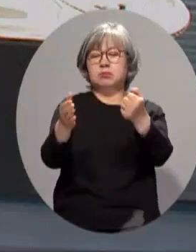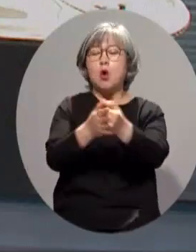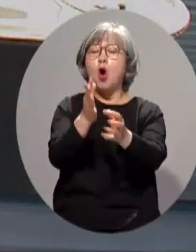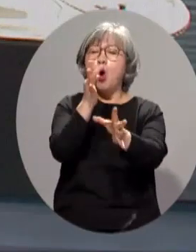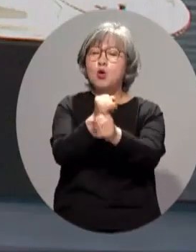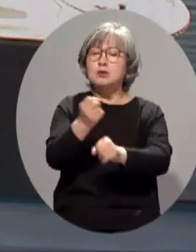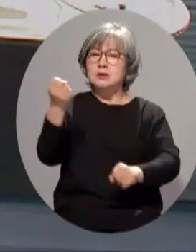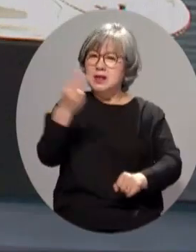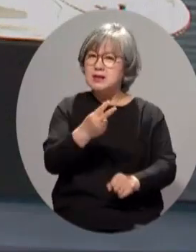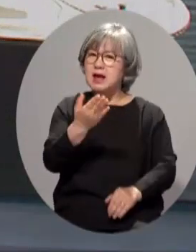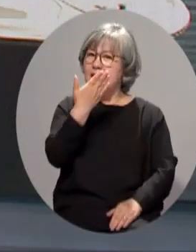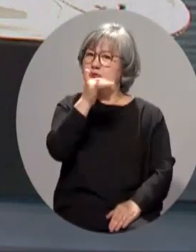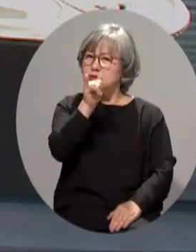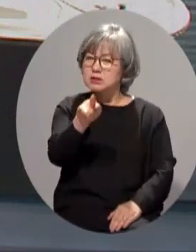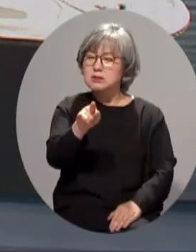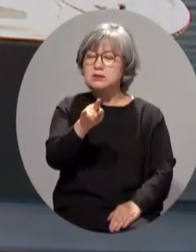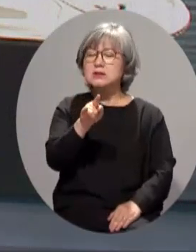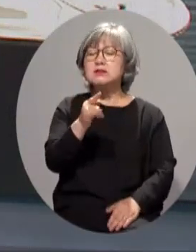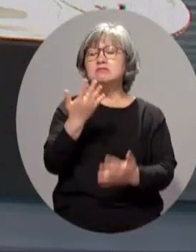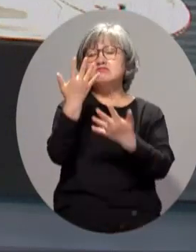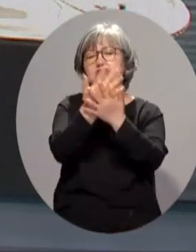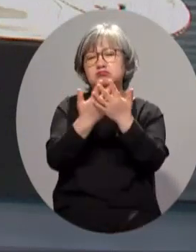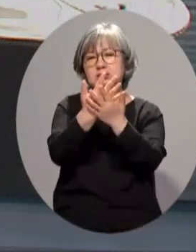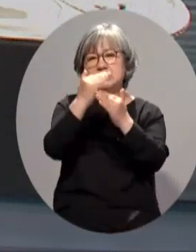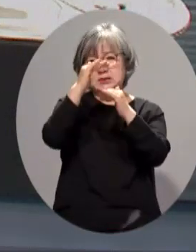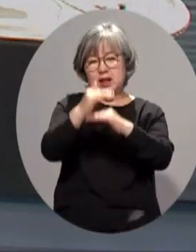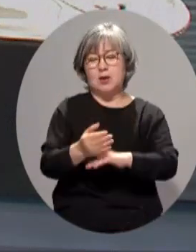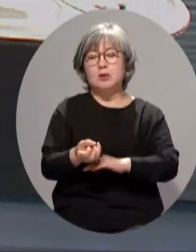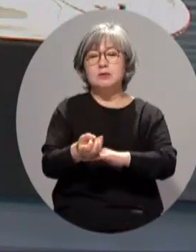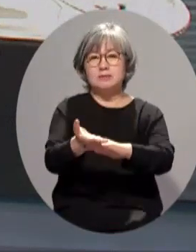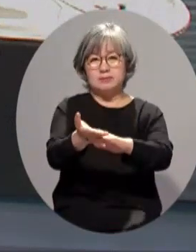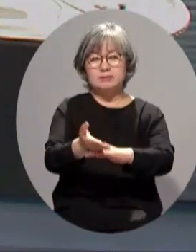다시 재개될 수 있을지도 미지수입니다. 이주연 기자입니다.